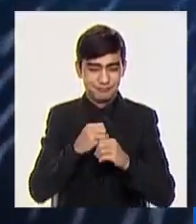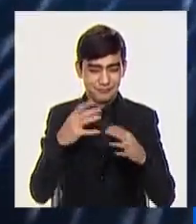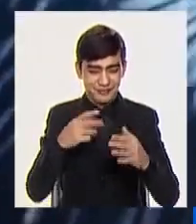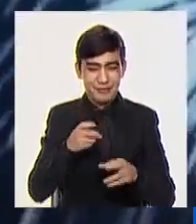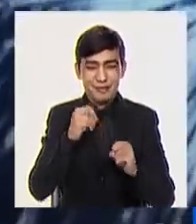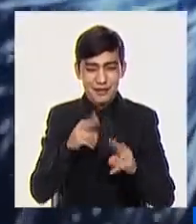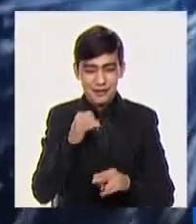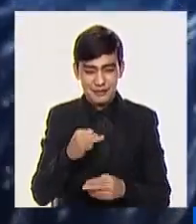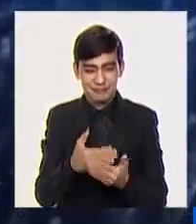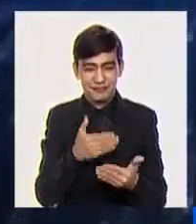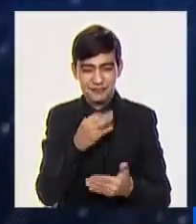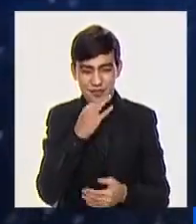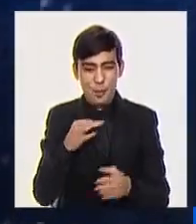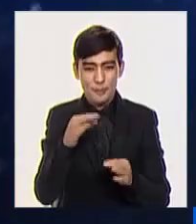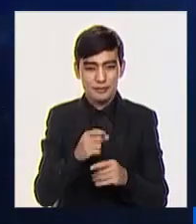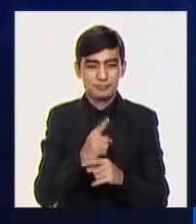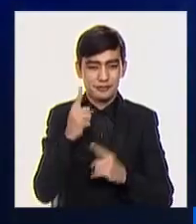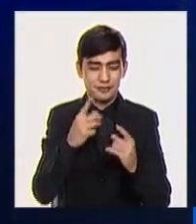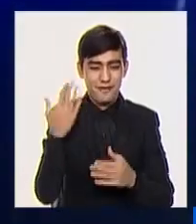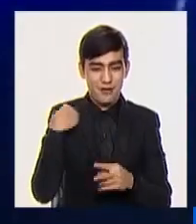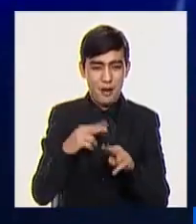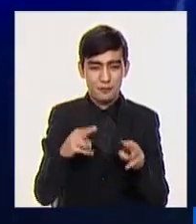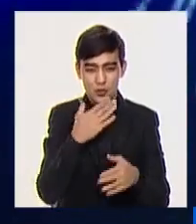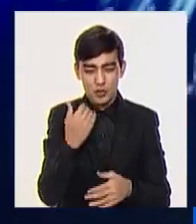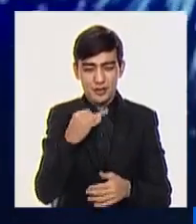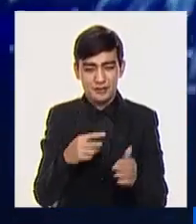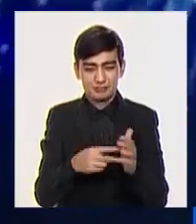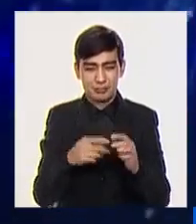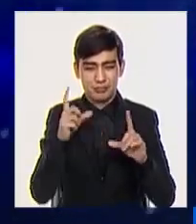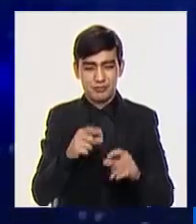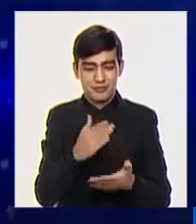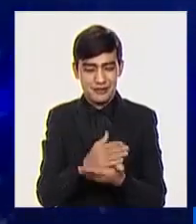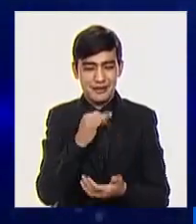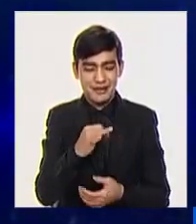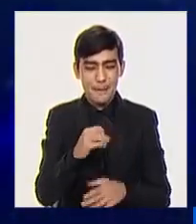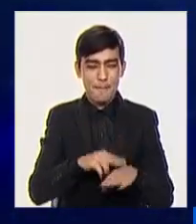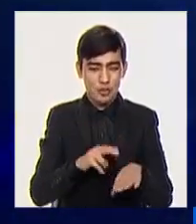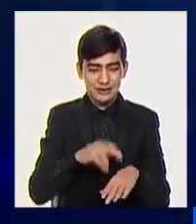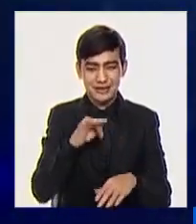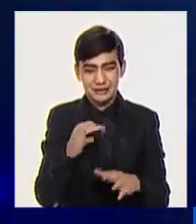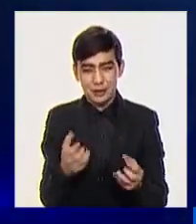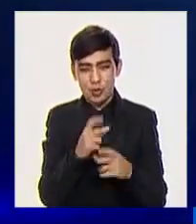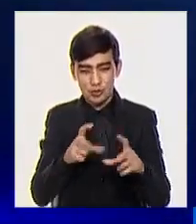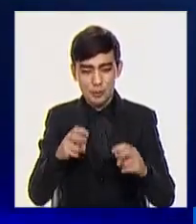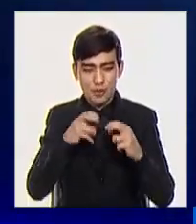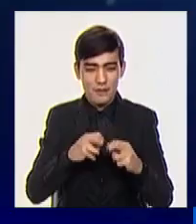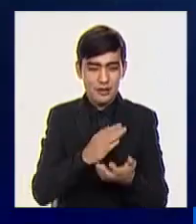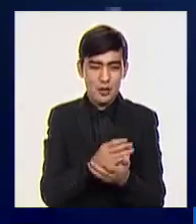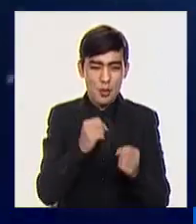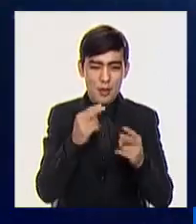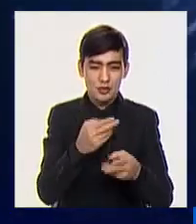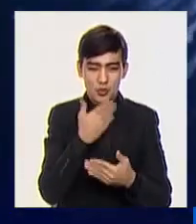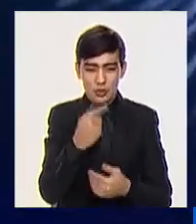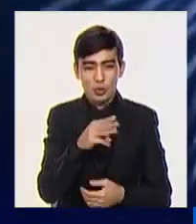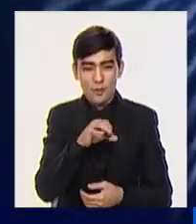нынче очередей у прилавков с фейерверками нет. Спрос упал из-за пандемии. Но полицейские и спасатели все же проверяют на безопасность